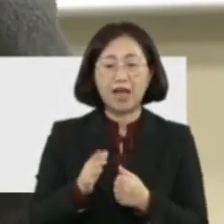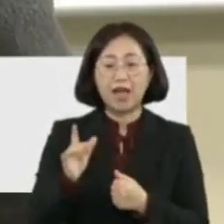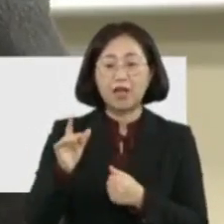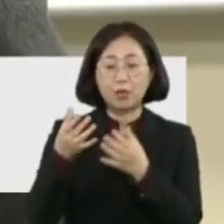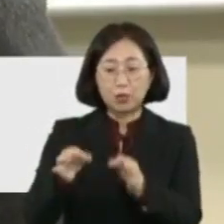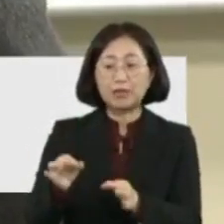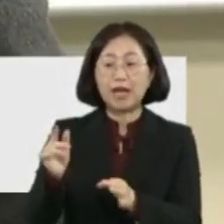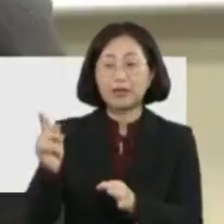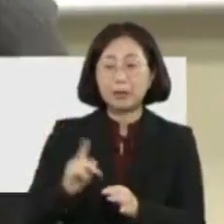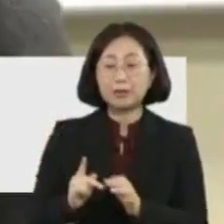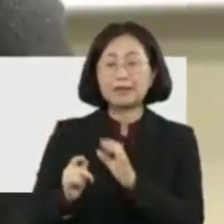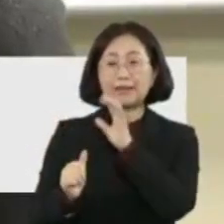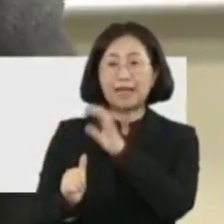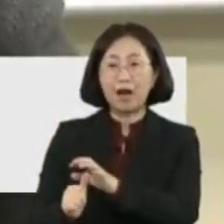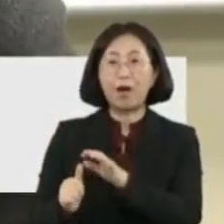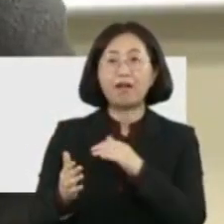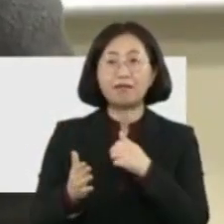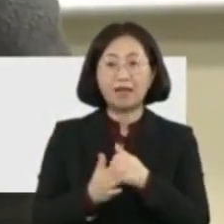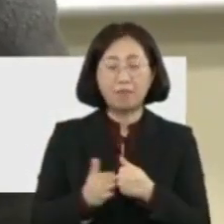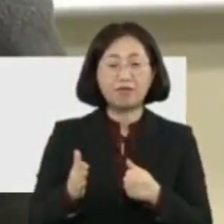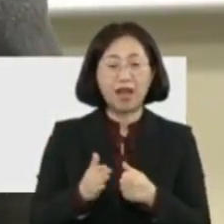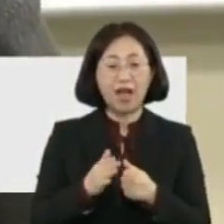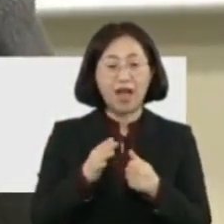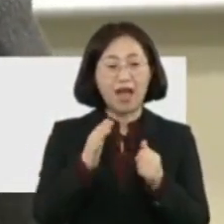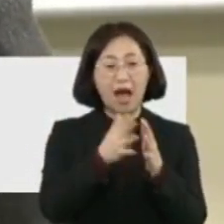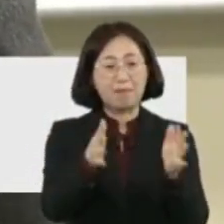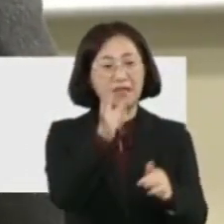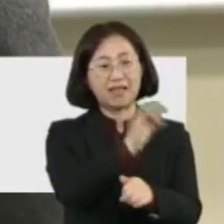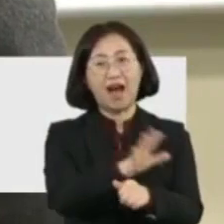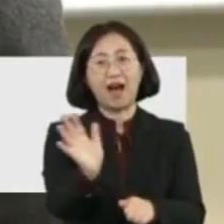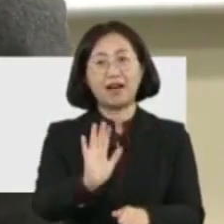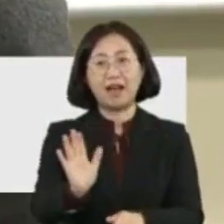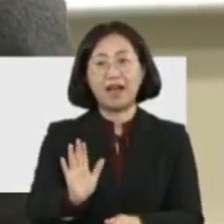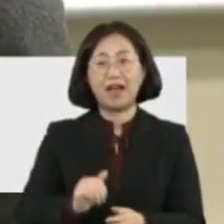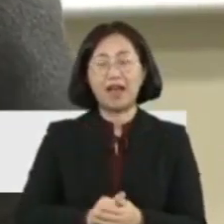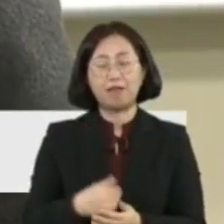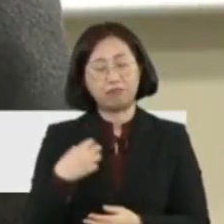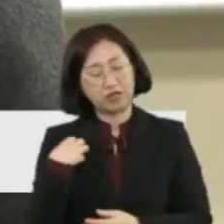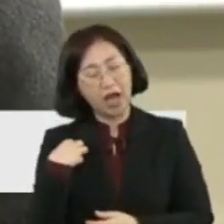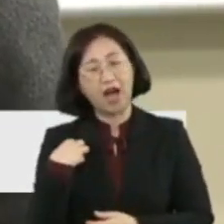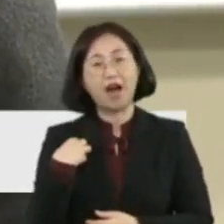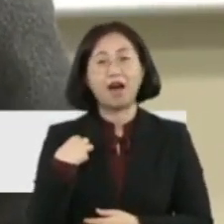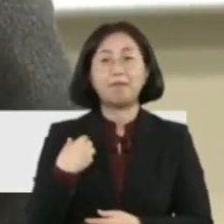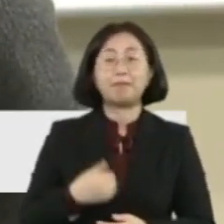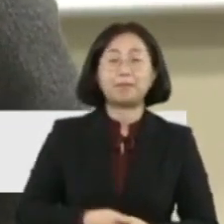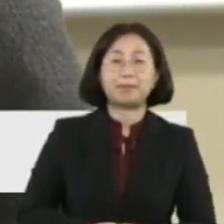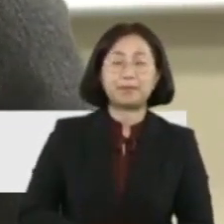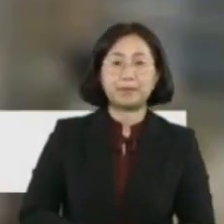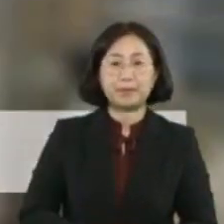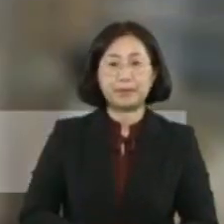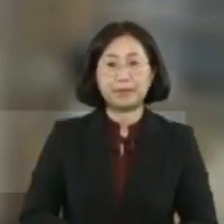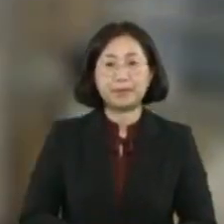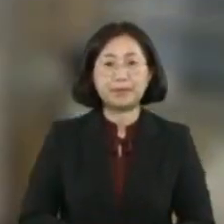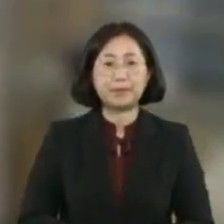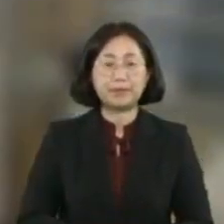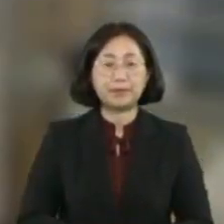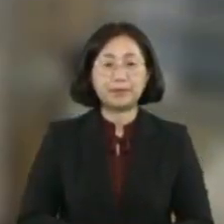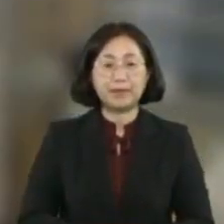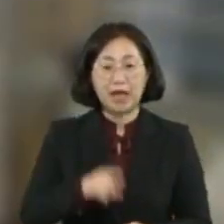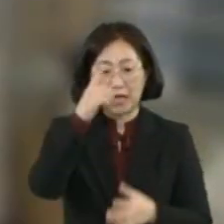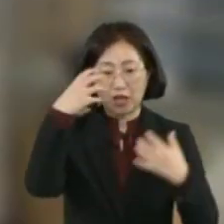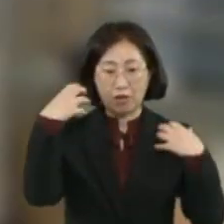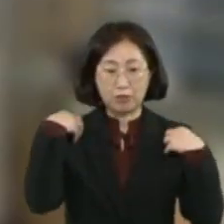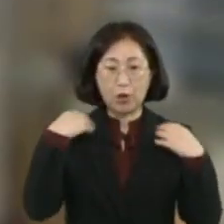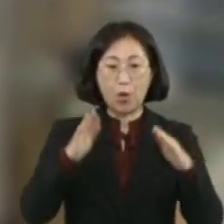강화로 집을 사는데 부담을 느껴서 시장이 얼어붙은 것 같습니다.